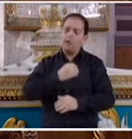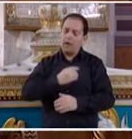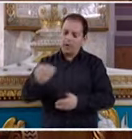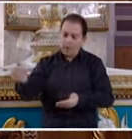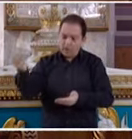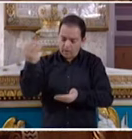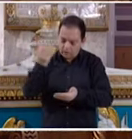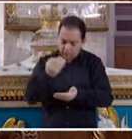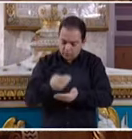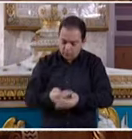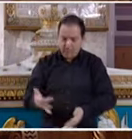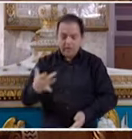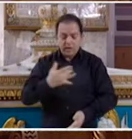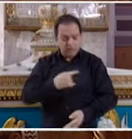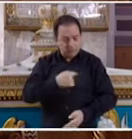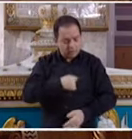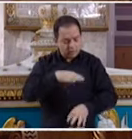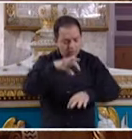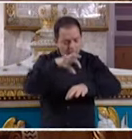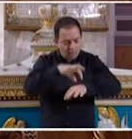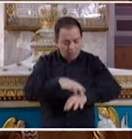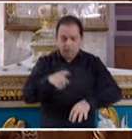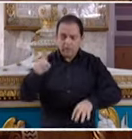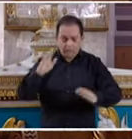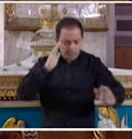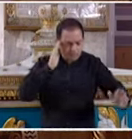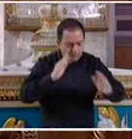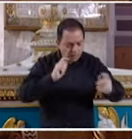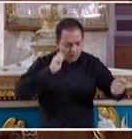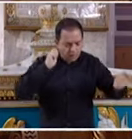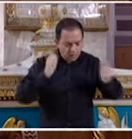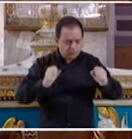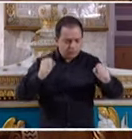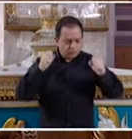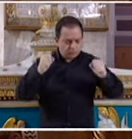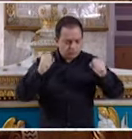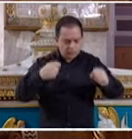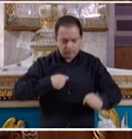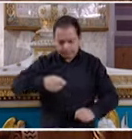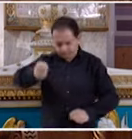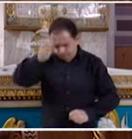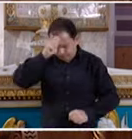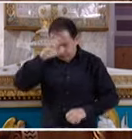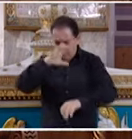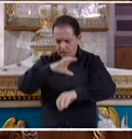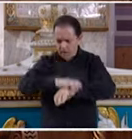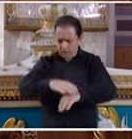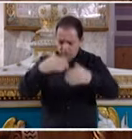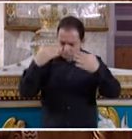ελεησόν με, ίασε την ψυχή μου, ότι